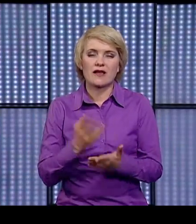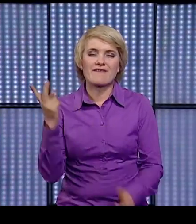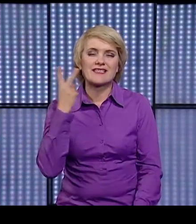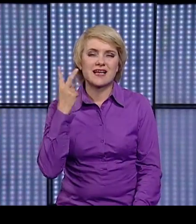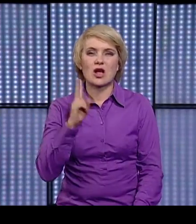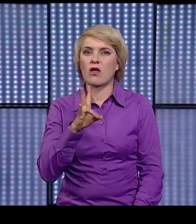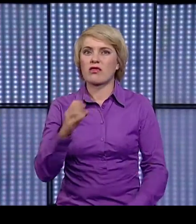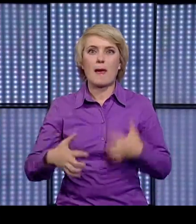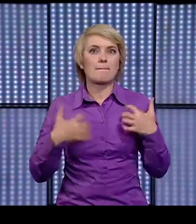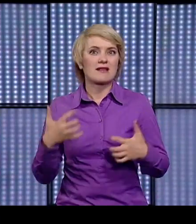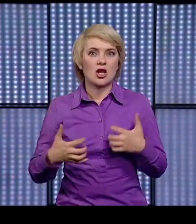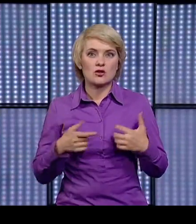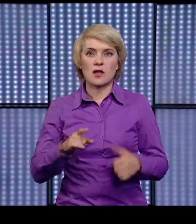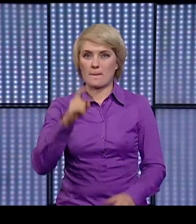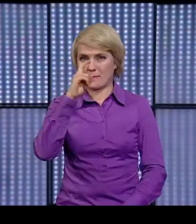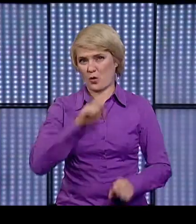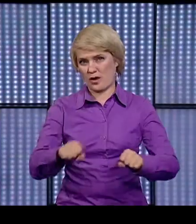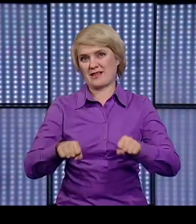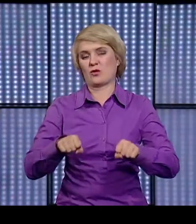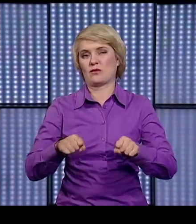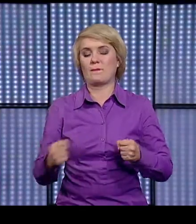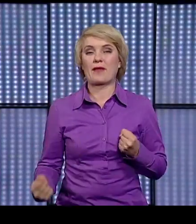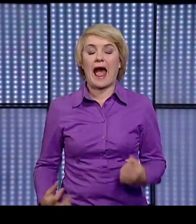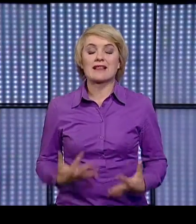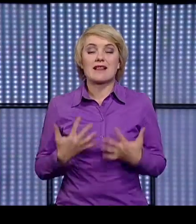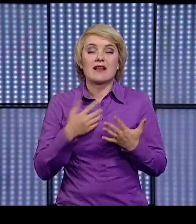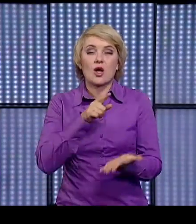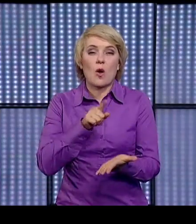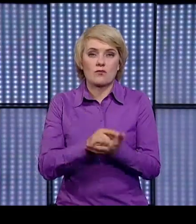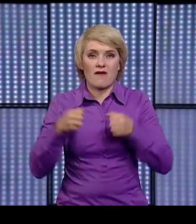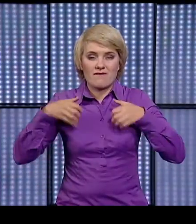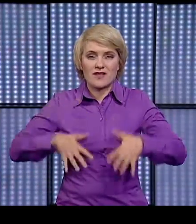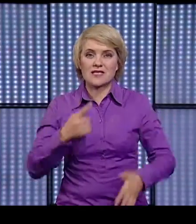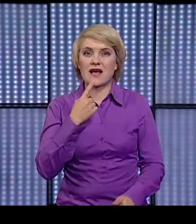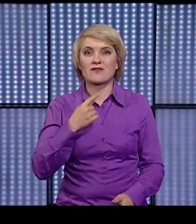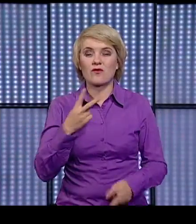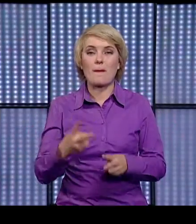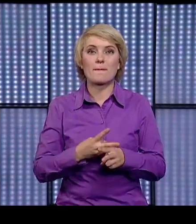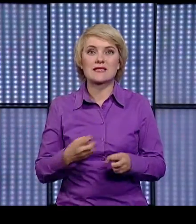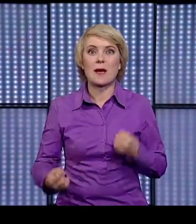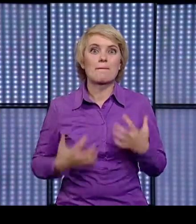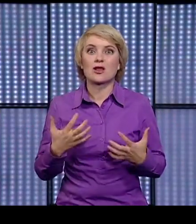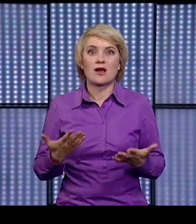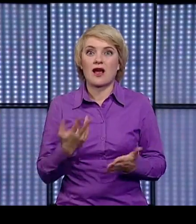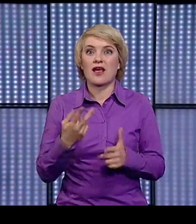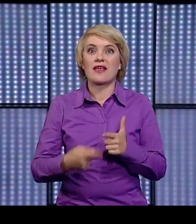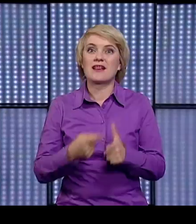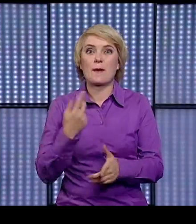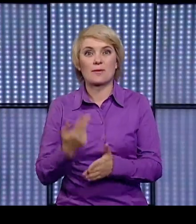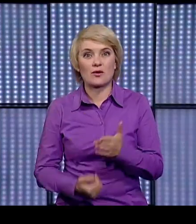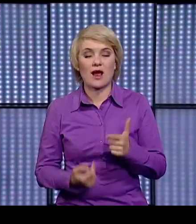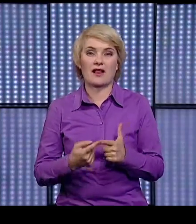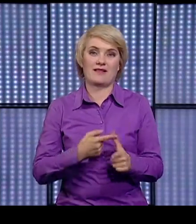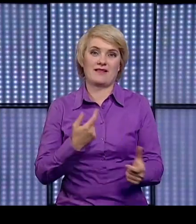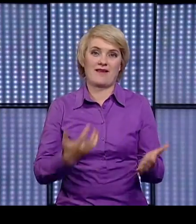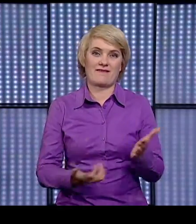Ті, хто не мандражує, ті плохо їдуть. Тобто адреналін по-любому виділяється в кров, і тут вже без мандража або ти програв, або ти виграв. Отак